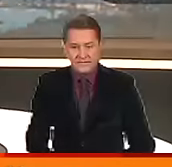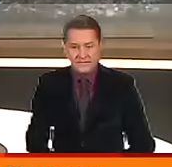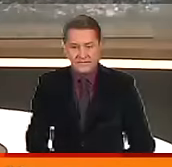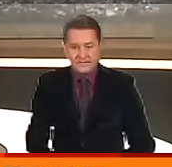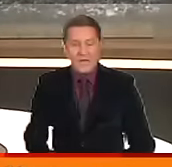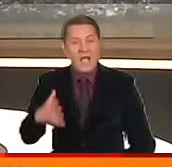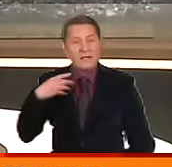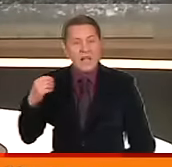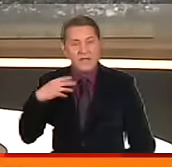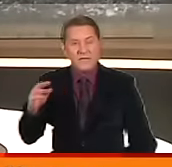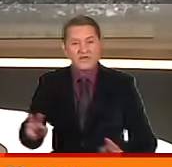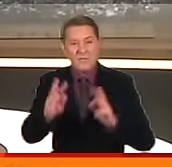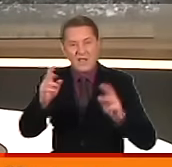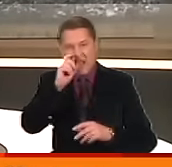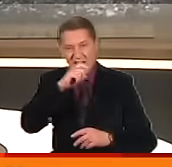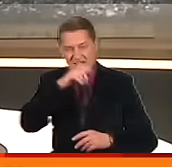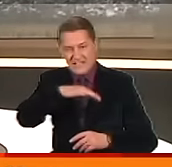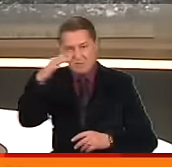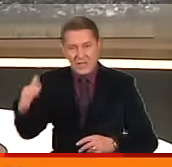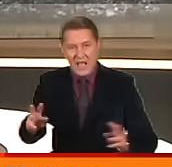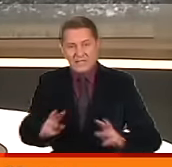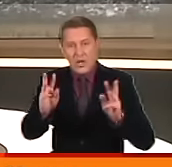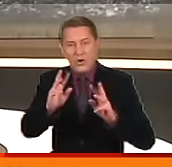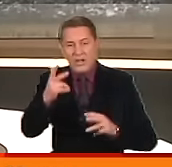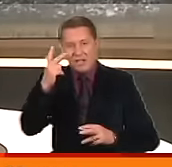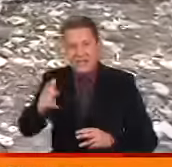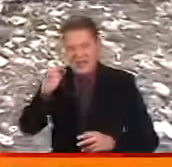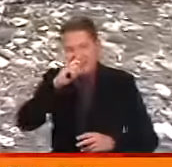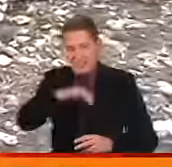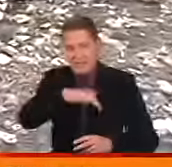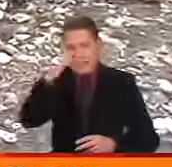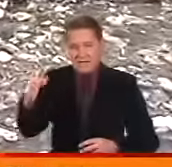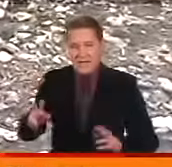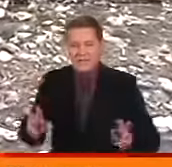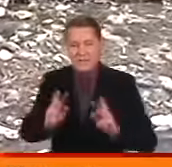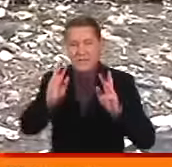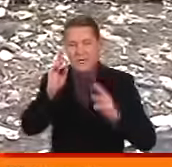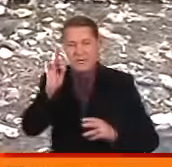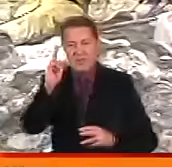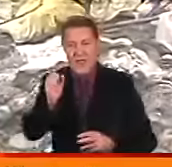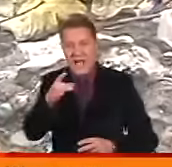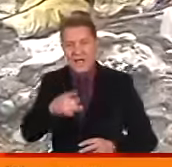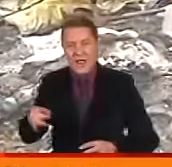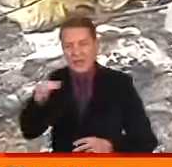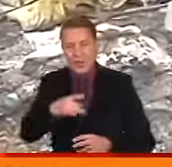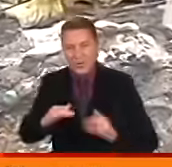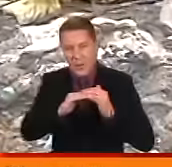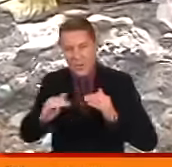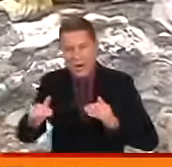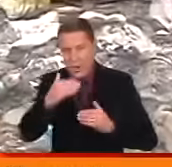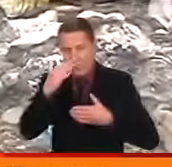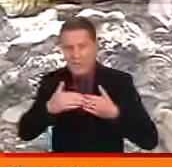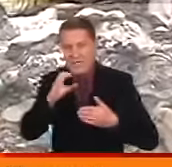На Львівщині знову палало сміття, і цього разу загорілося одразу три сміттєзвалища. Вогонь спалахнув на районних полігонах твердих відходів